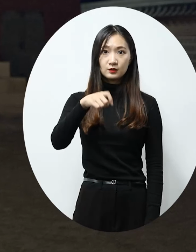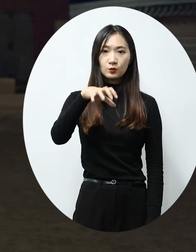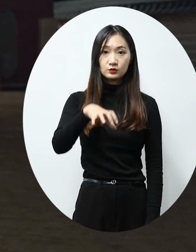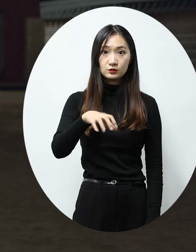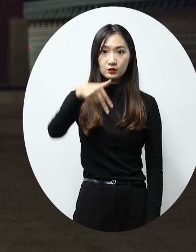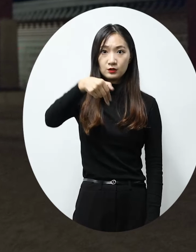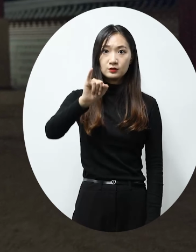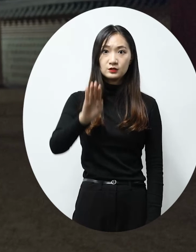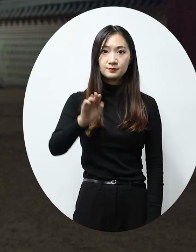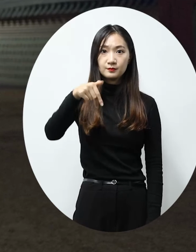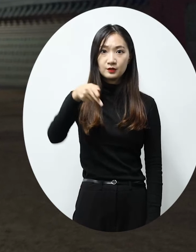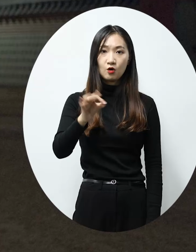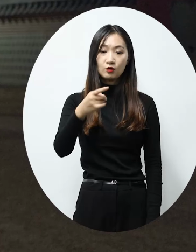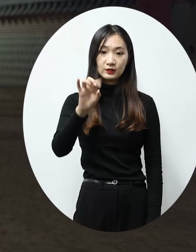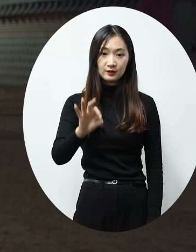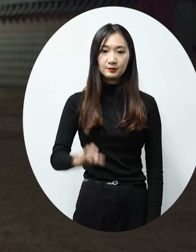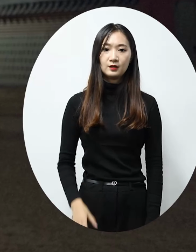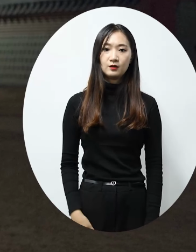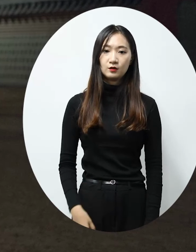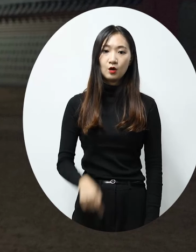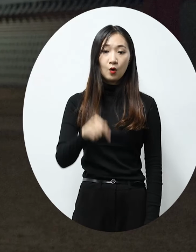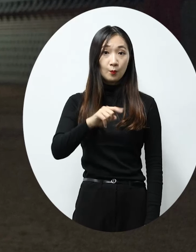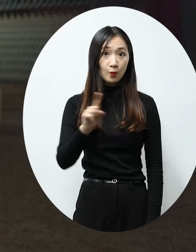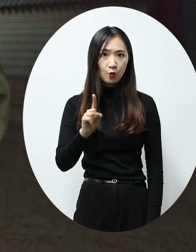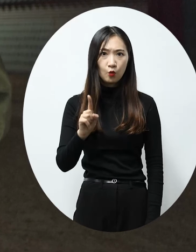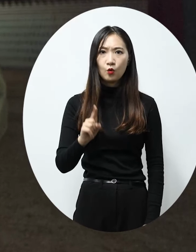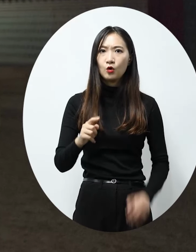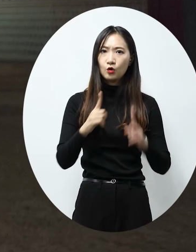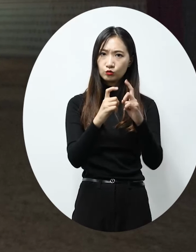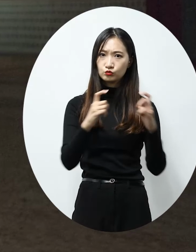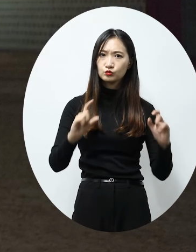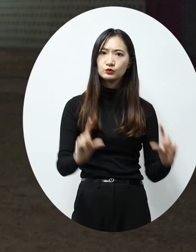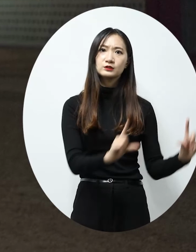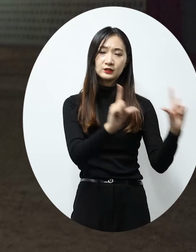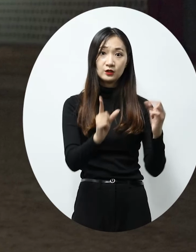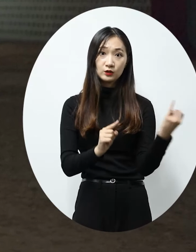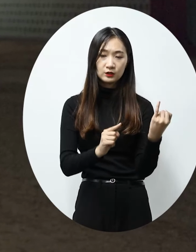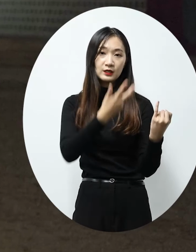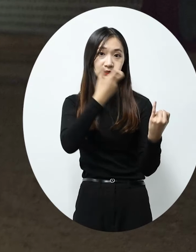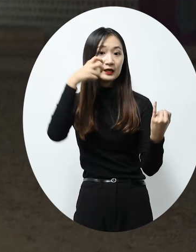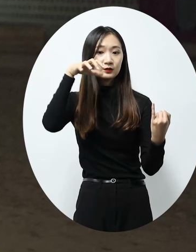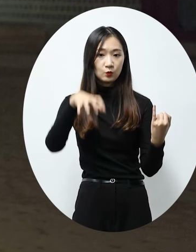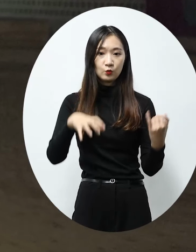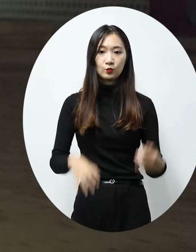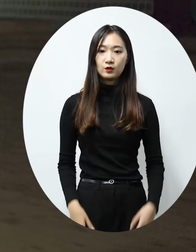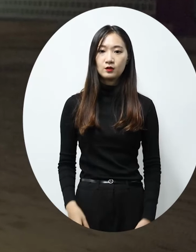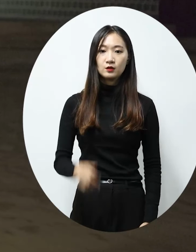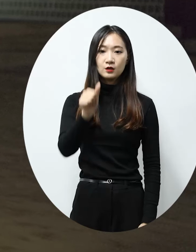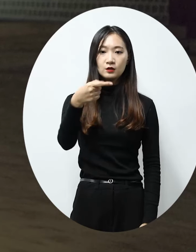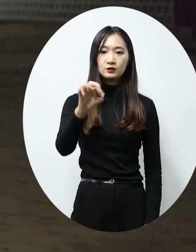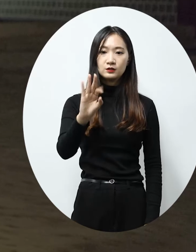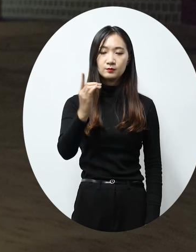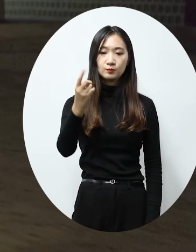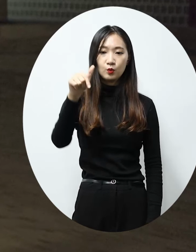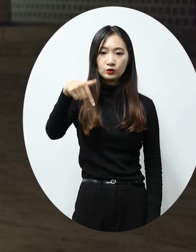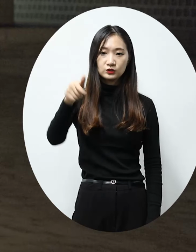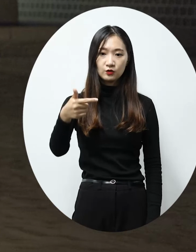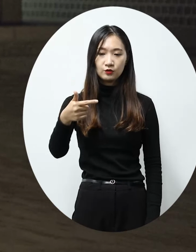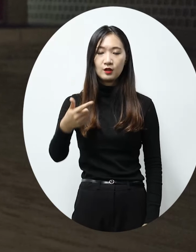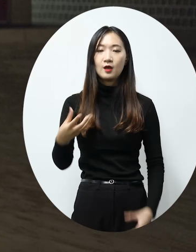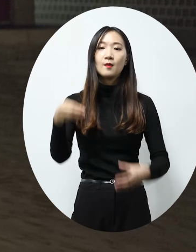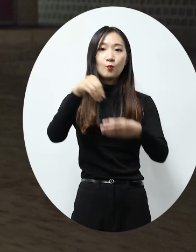이곳은 집경당이옵니다 집경당은 후궁과 국녀들이 쓰는 침전으로 흥복전에